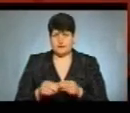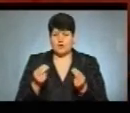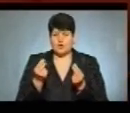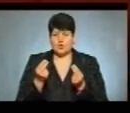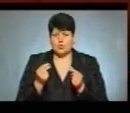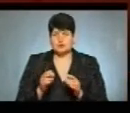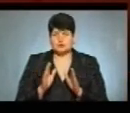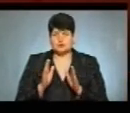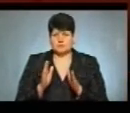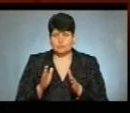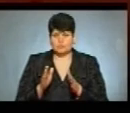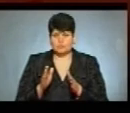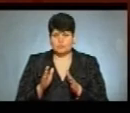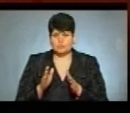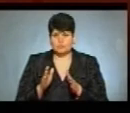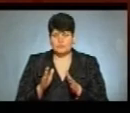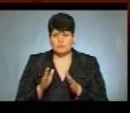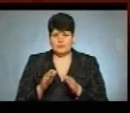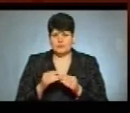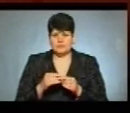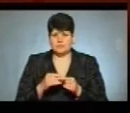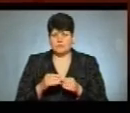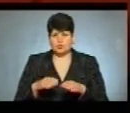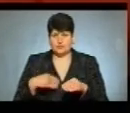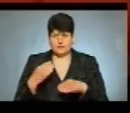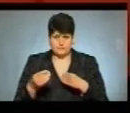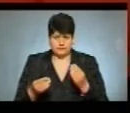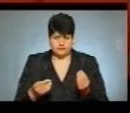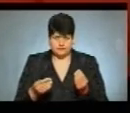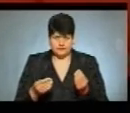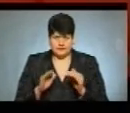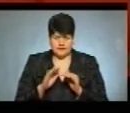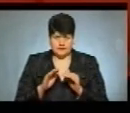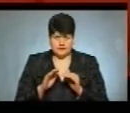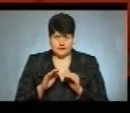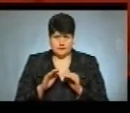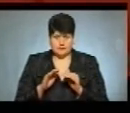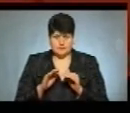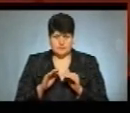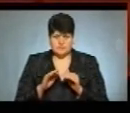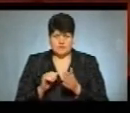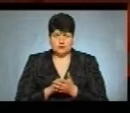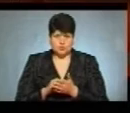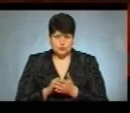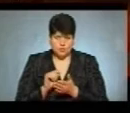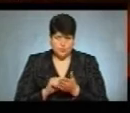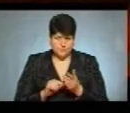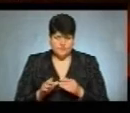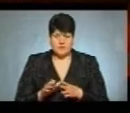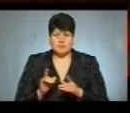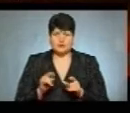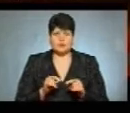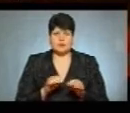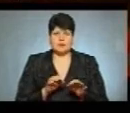там дешифровано поверхнешну продукцію, будуть роздаватися дітям. Крім того, йдуть кошти на